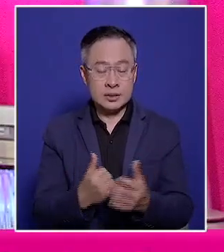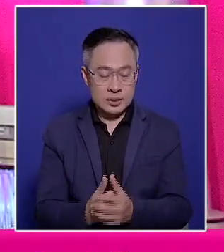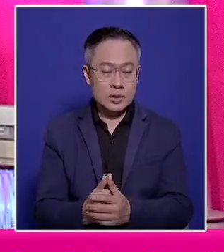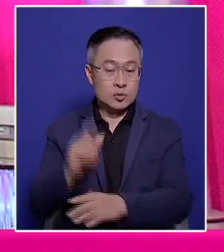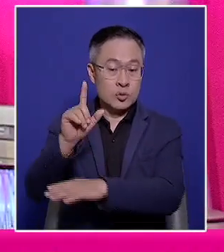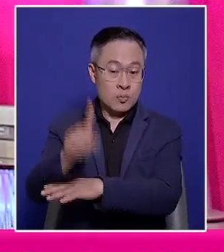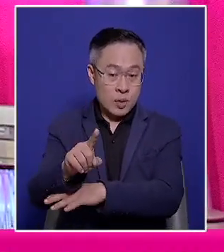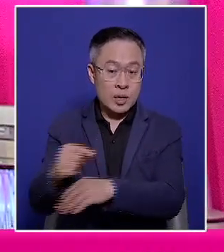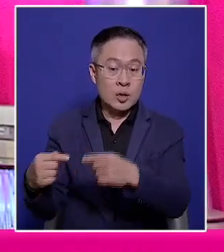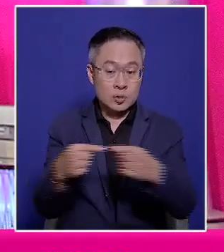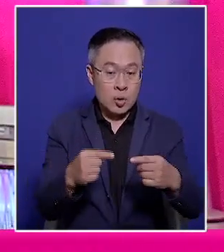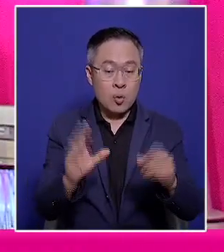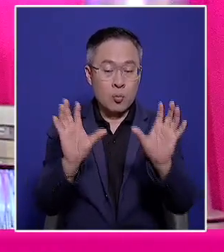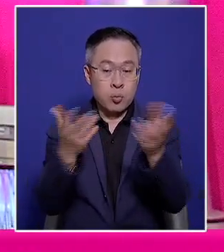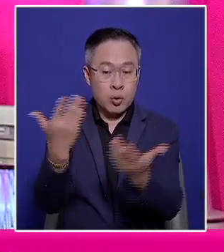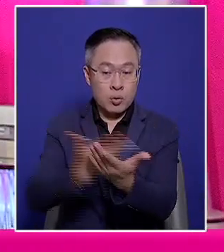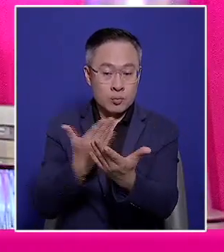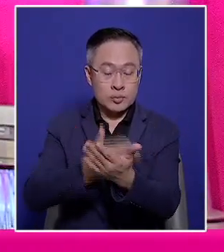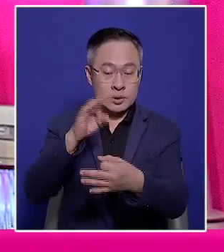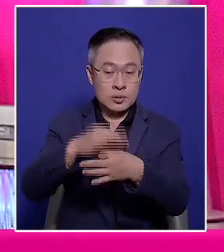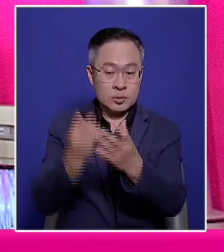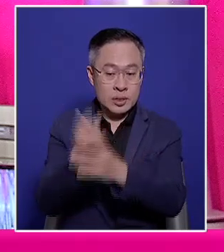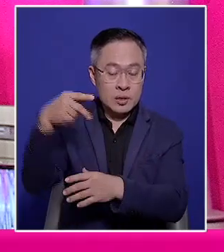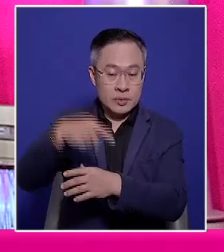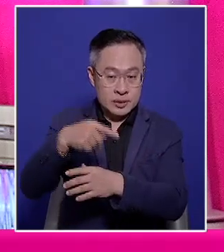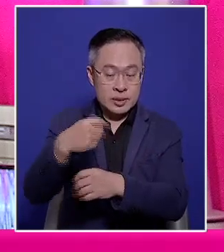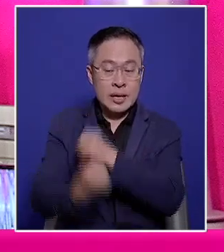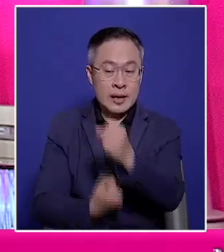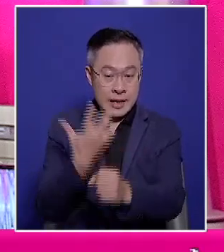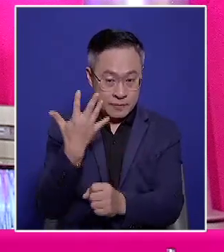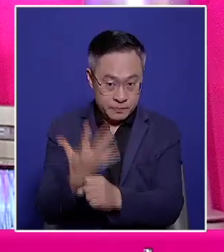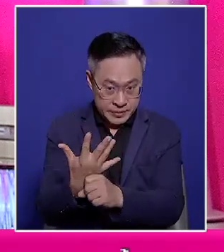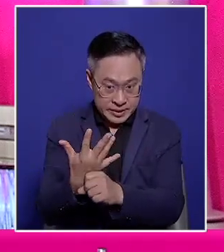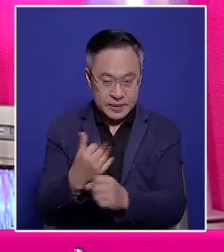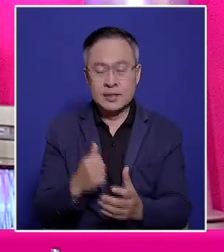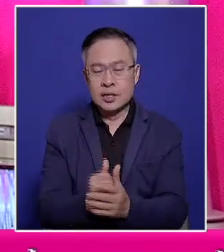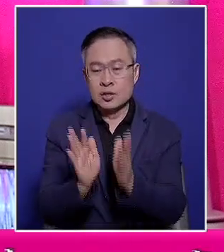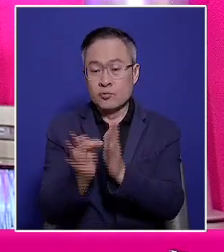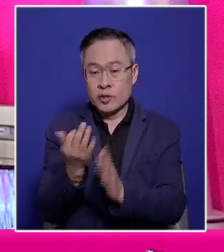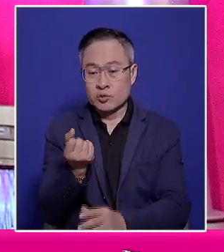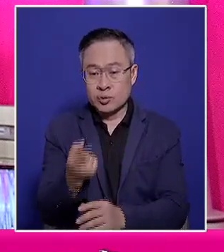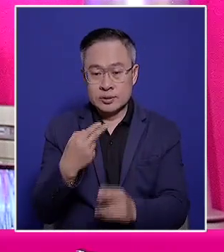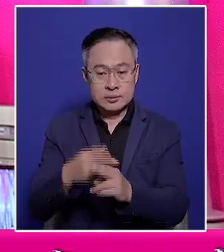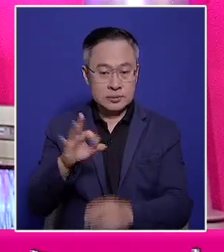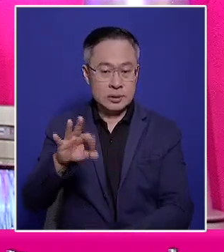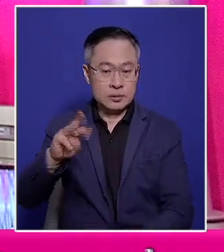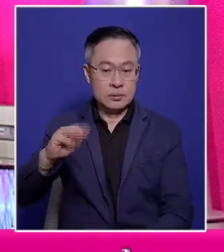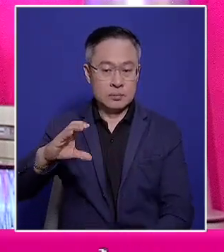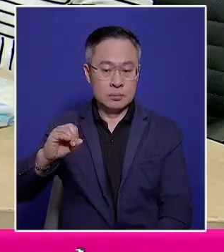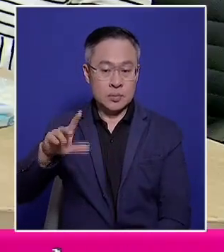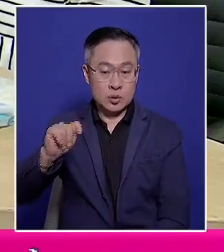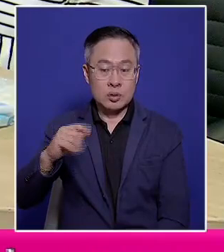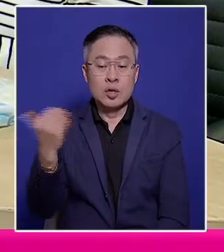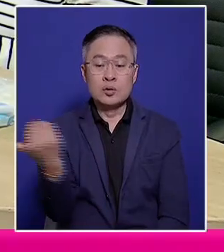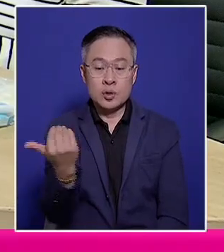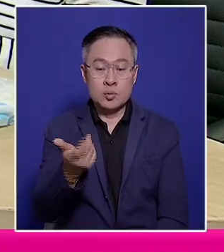วงบ่ายสามารถติดตามรับชมการถ่ายทอดสดการออกรางวัลสลากออมสินพิเศษ5ปีทาง Facebook Live 9MCOT และรับชมท